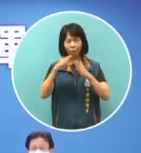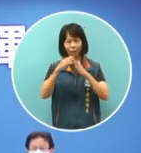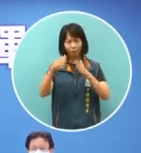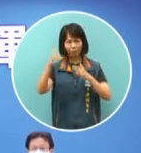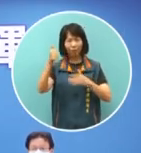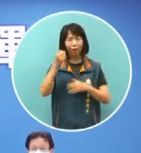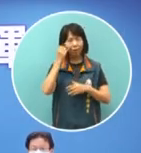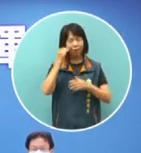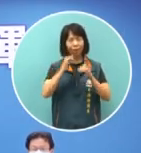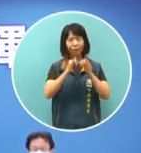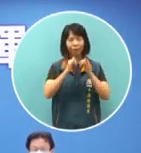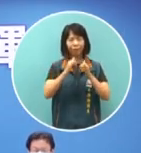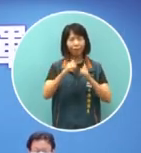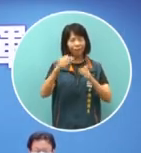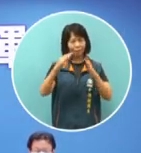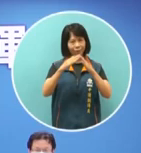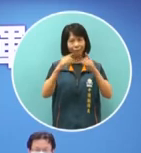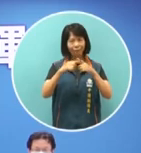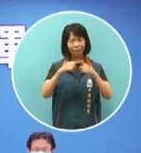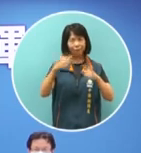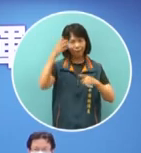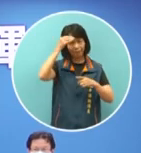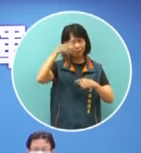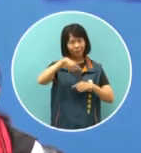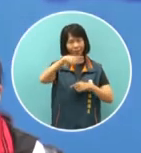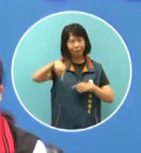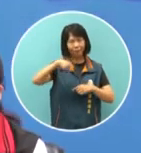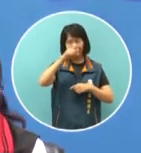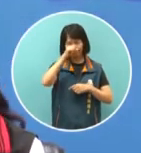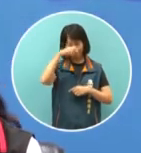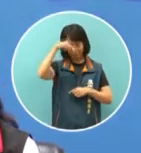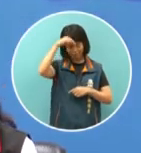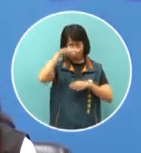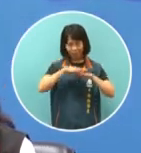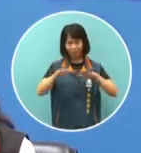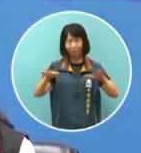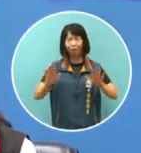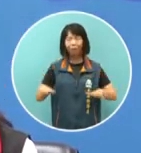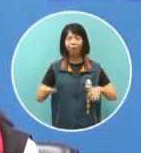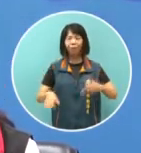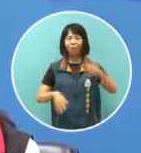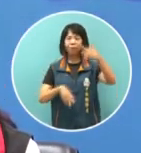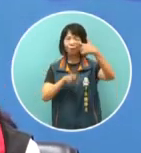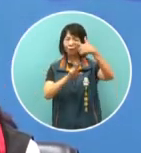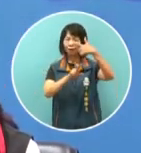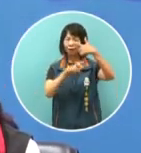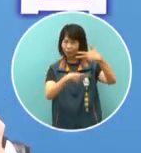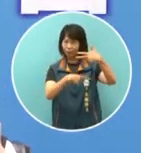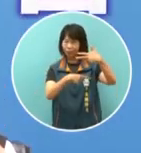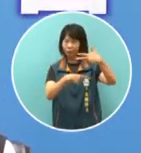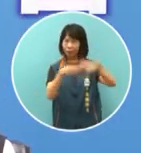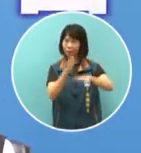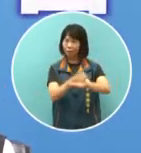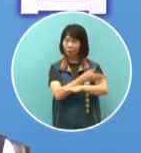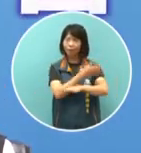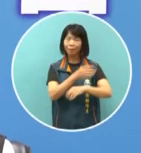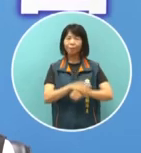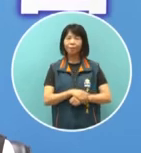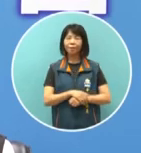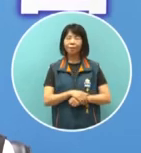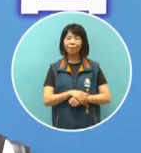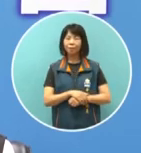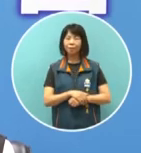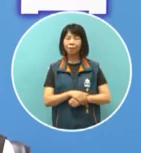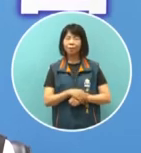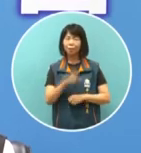了23100剂莫德纳疫苗，下个月3号起就可以开放75岁以上非原住民以及65岁